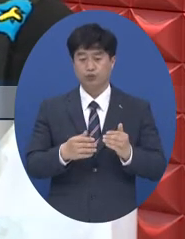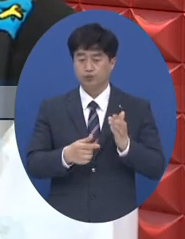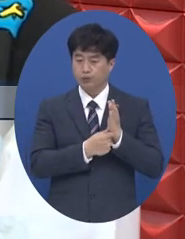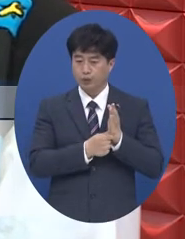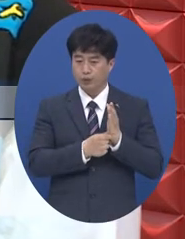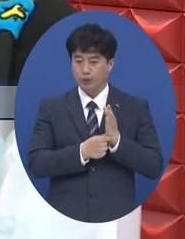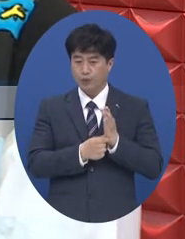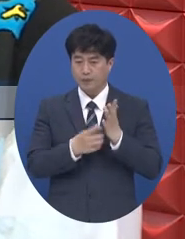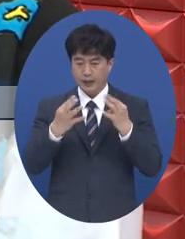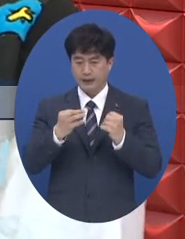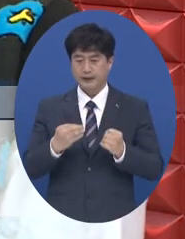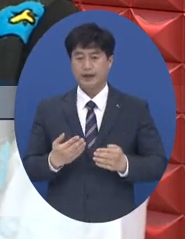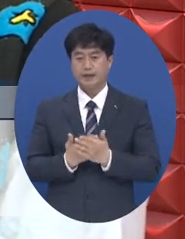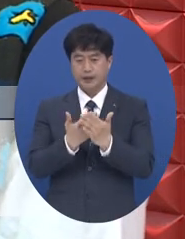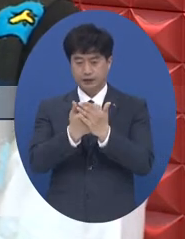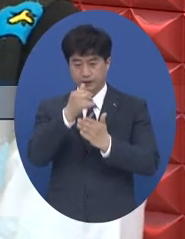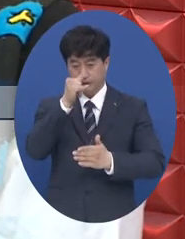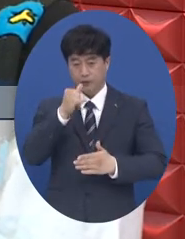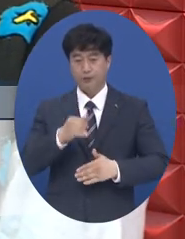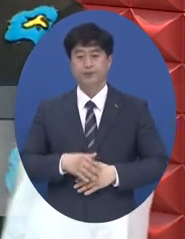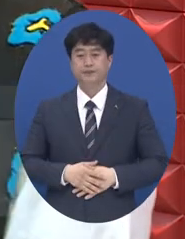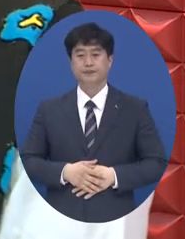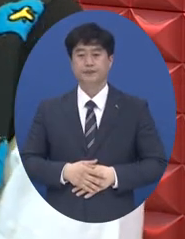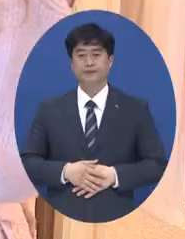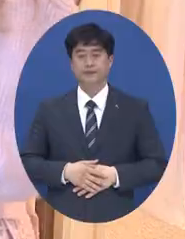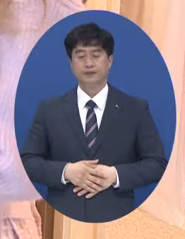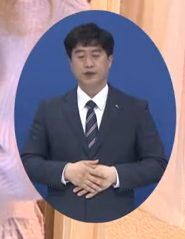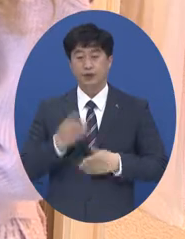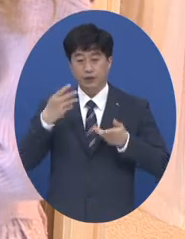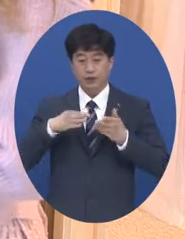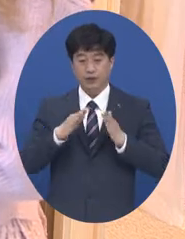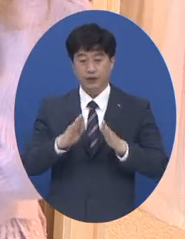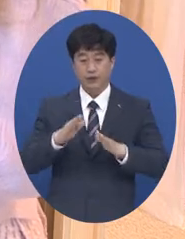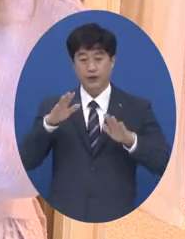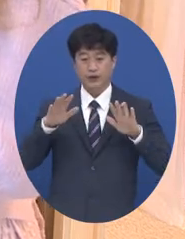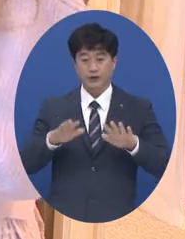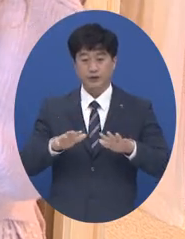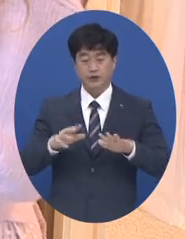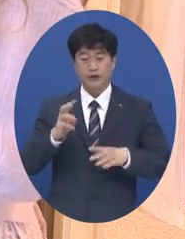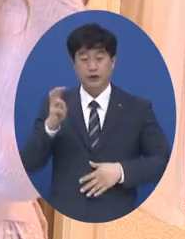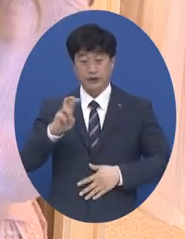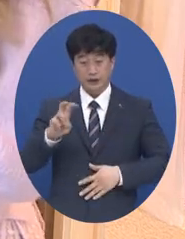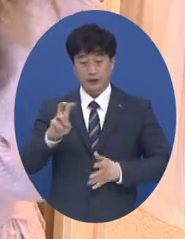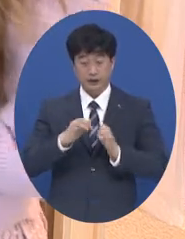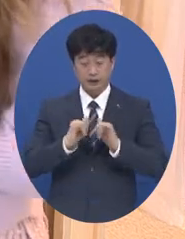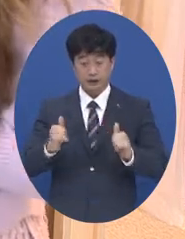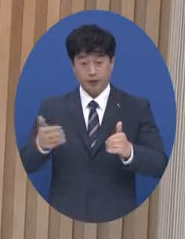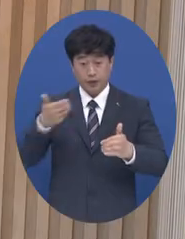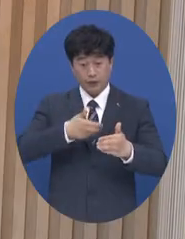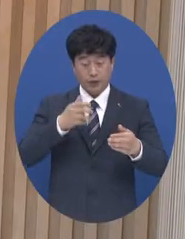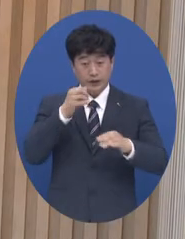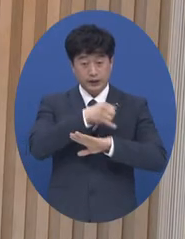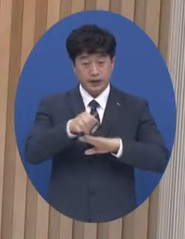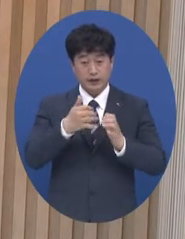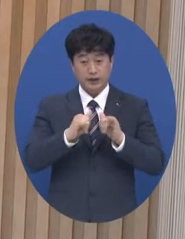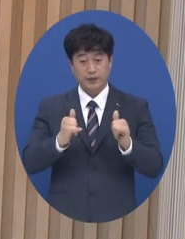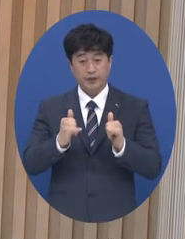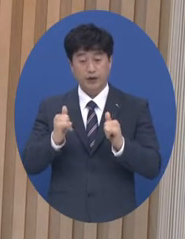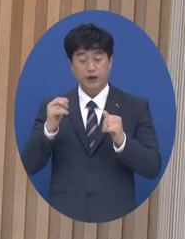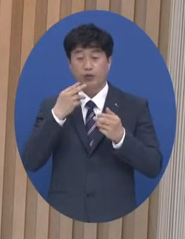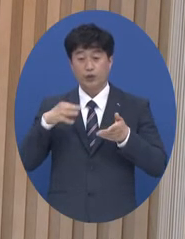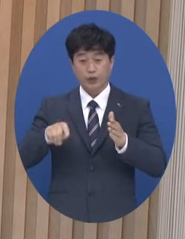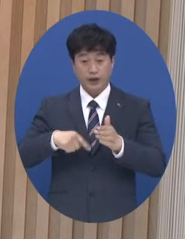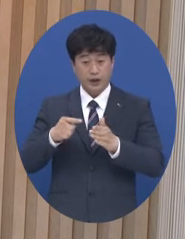되어서 저희 브랜드 매출 2 많이 성장을 했고 경기도는 현재 20명의 입주 디자이너와 돈의 섬이 업체들 간의